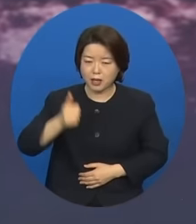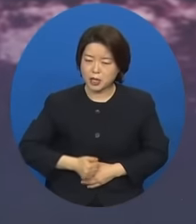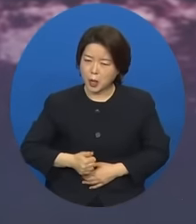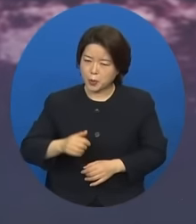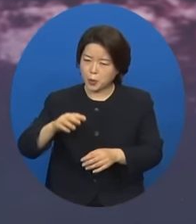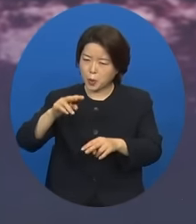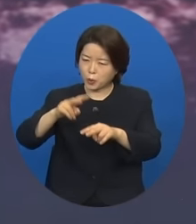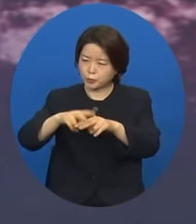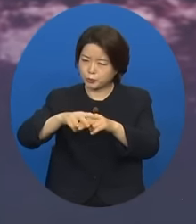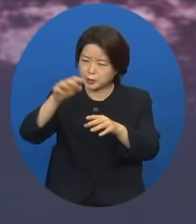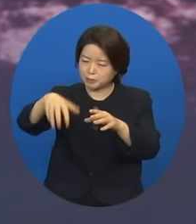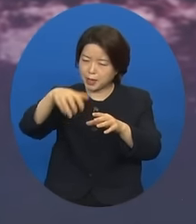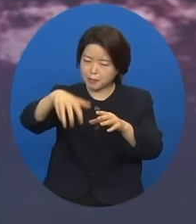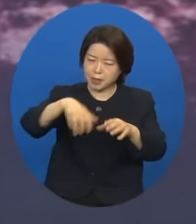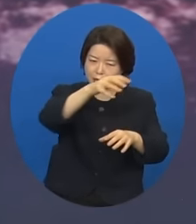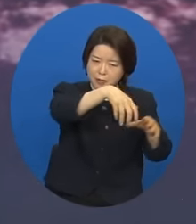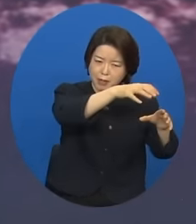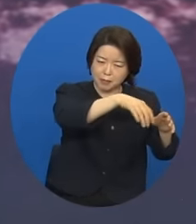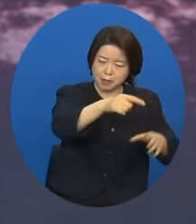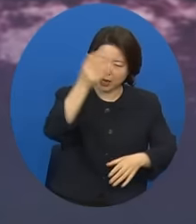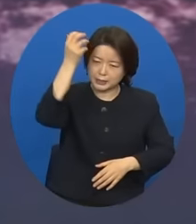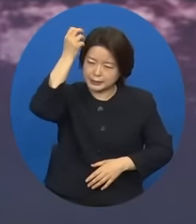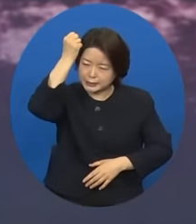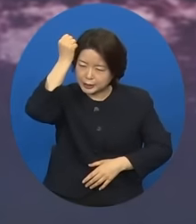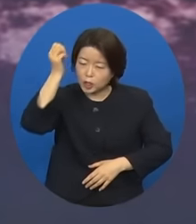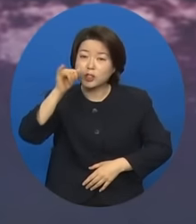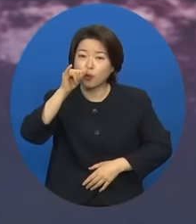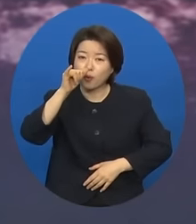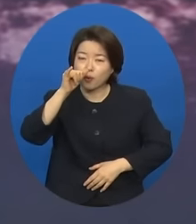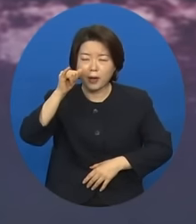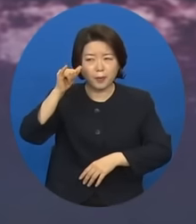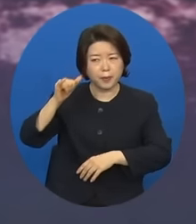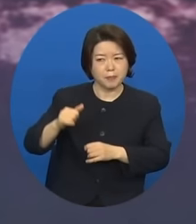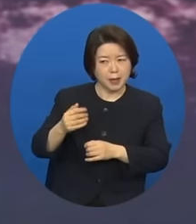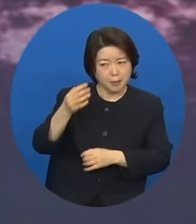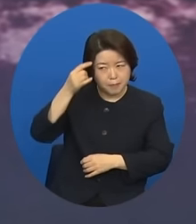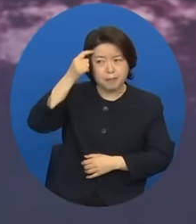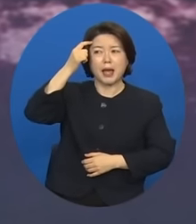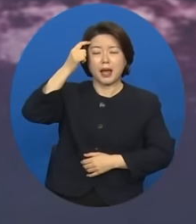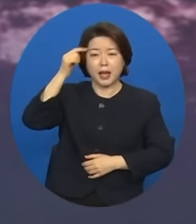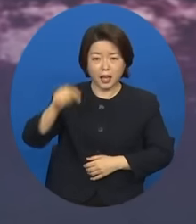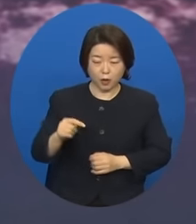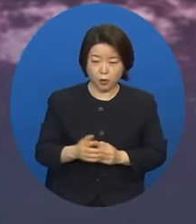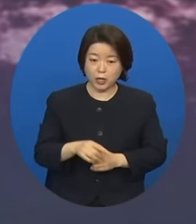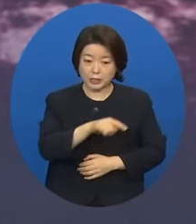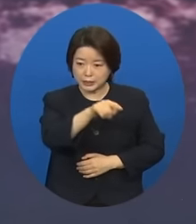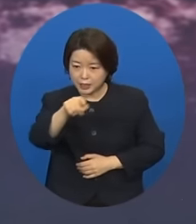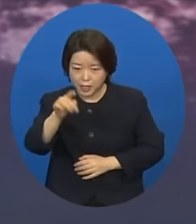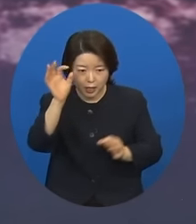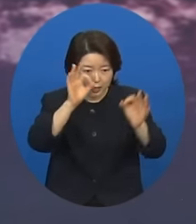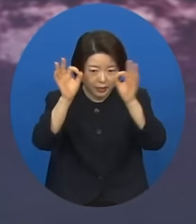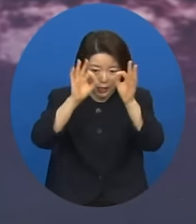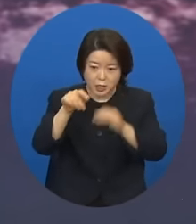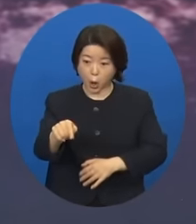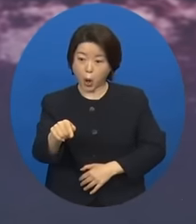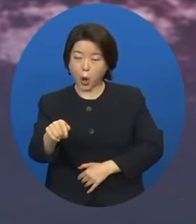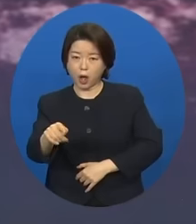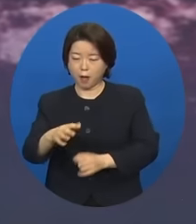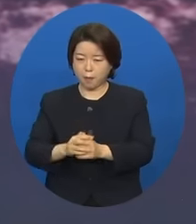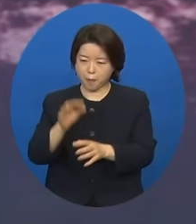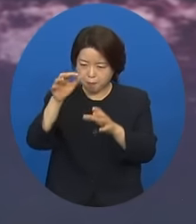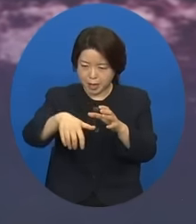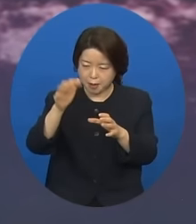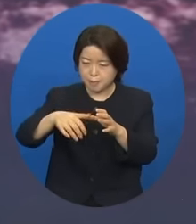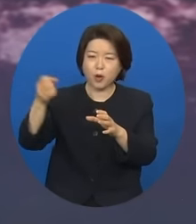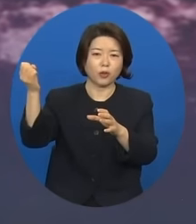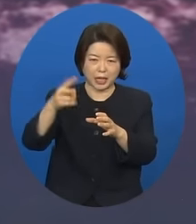위치를이 기억을 하고 있었어요 아마 기억력이 굉장히 좋았던 거 같습니다 아버지가 팠던 우물을 찾아내서 그 우물을 다시 파게 되는